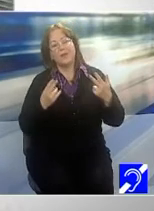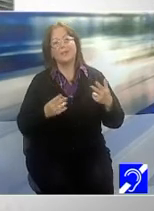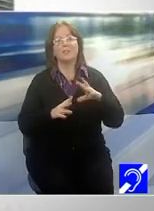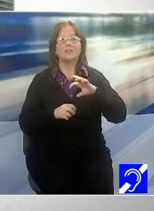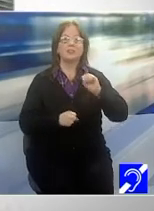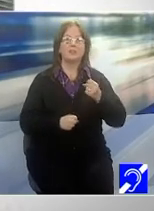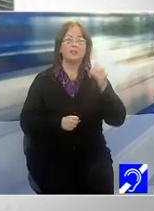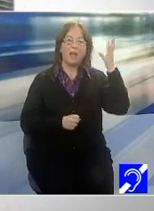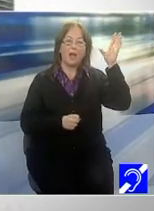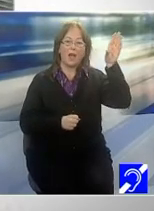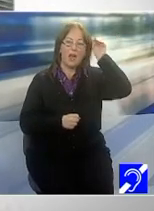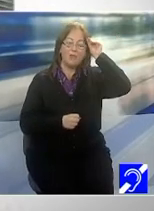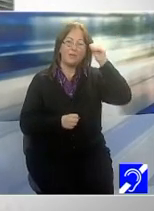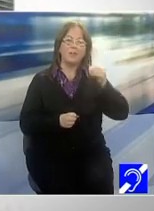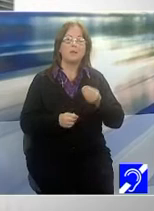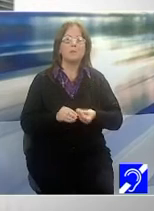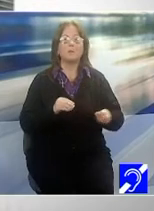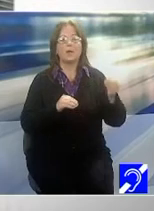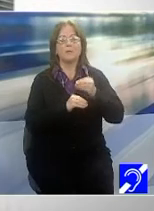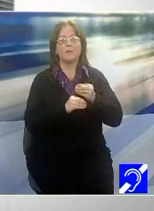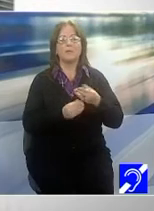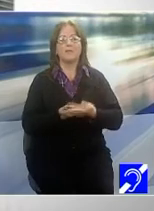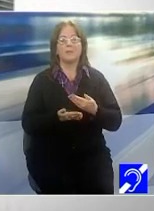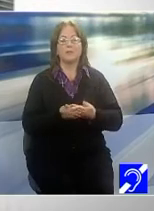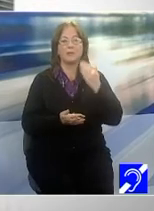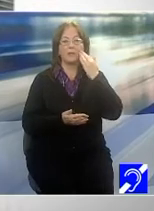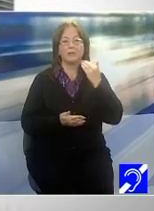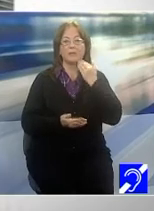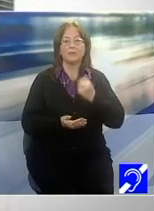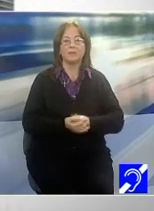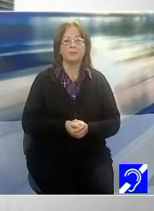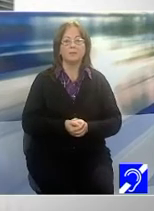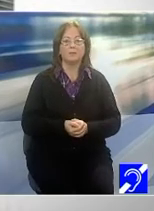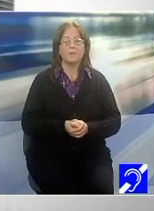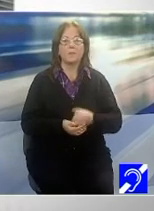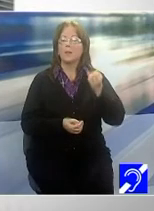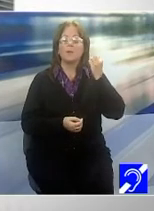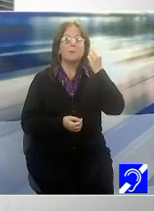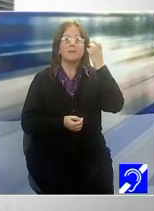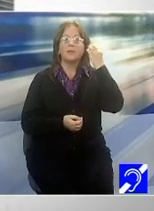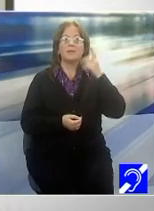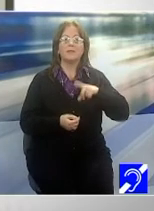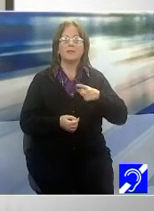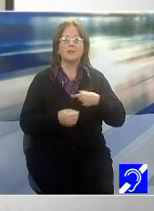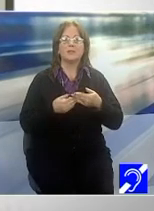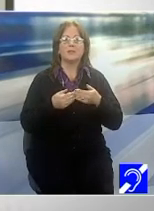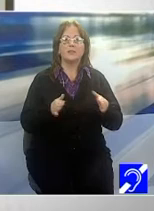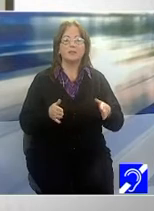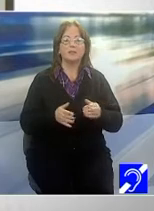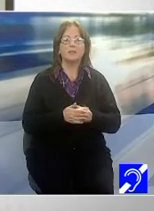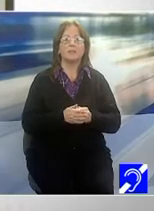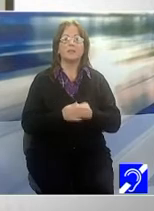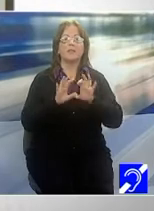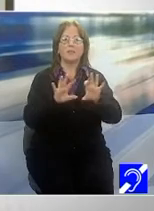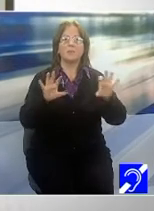despre Statele Unite ale Americii. Până când o să găzduiți această expoziție? Această expoziție, pentru că trebuie